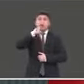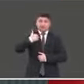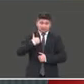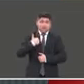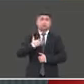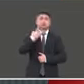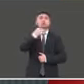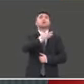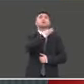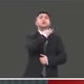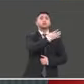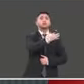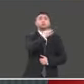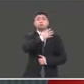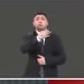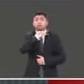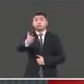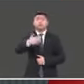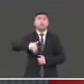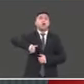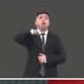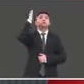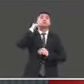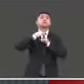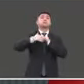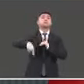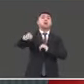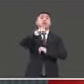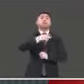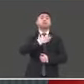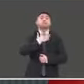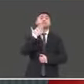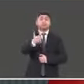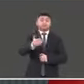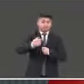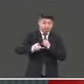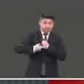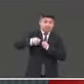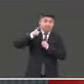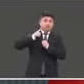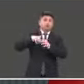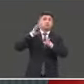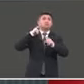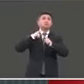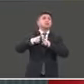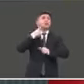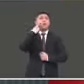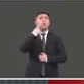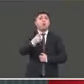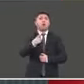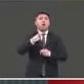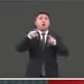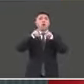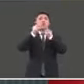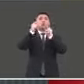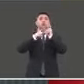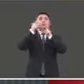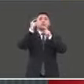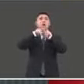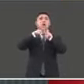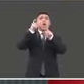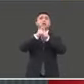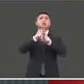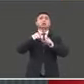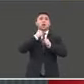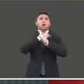ediyorum Aziz milletim önceki hafta sonu bu müsiad'ın genel kurulunda